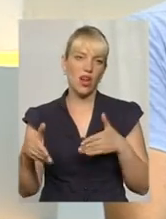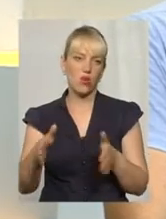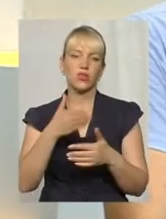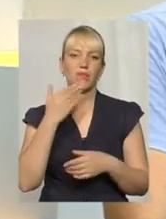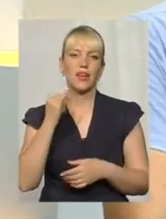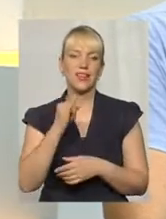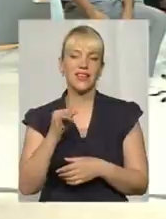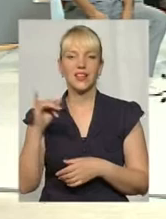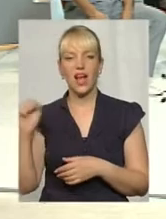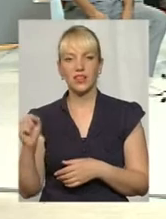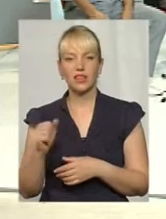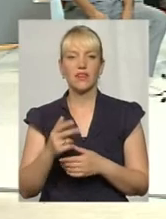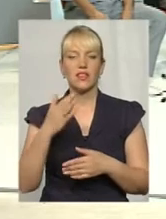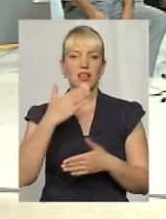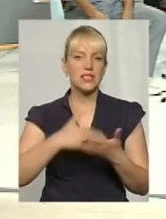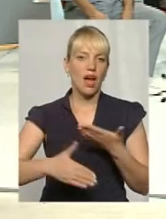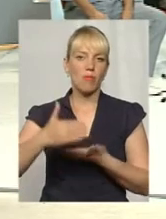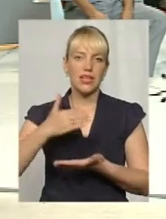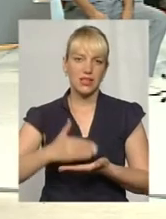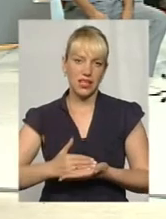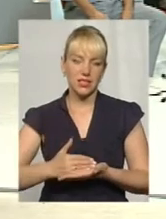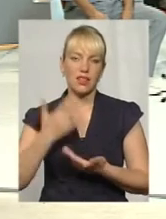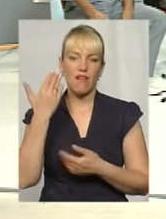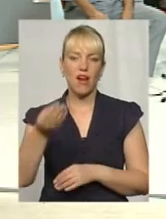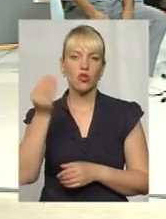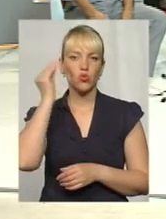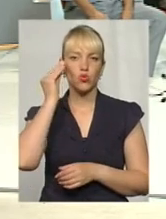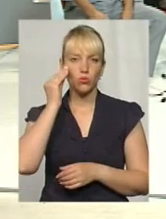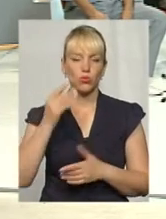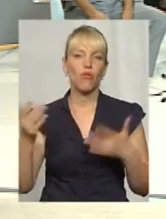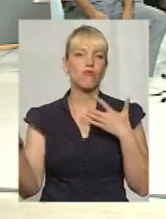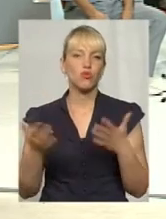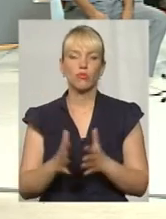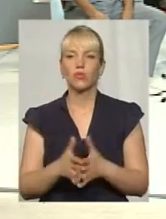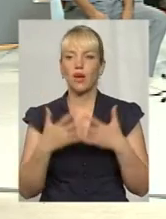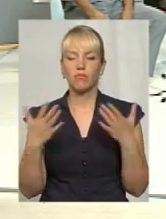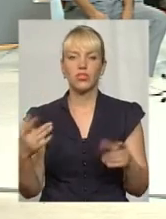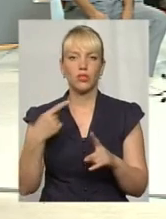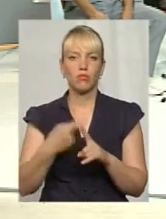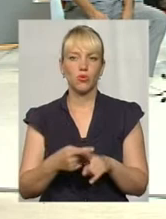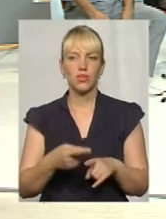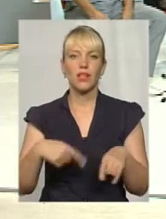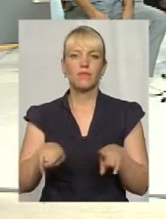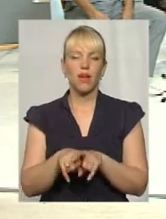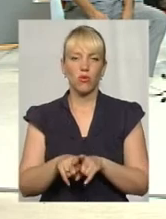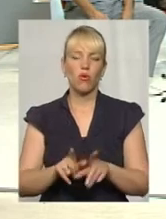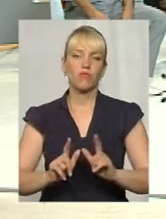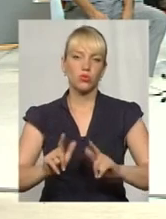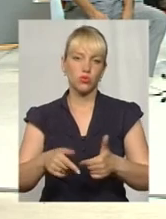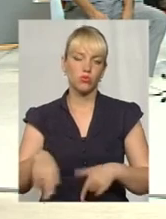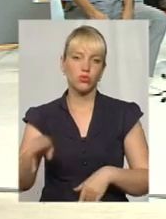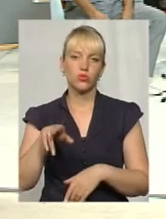Андріївна, на сам кінець, на вашу думку, в чому найбільший плюс саме такого вступу